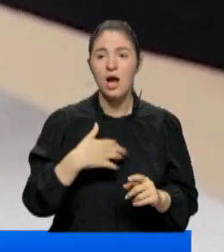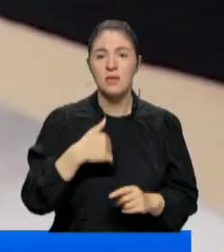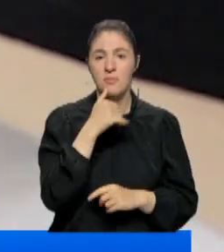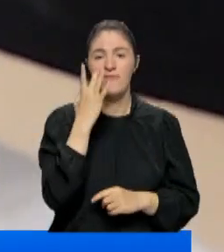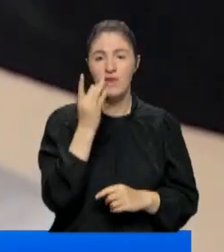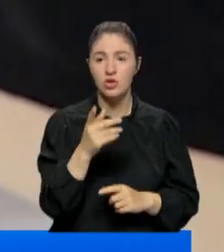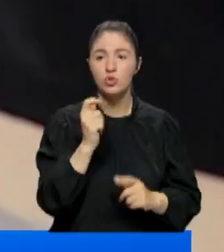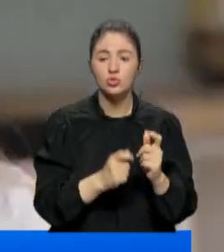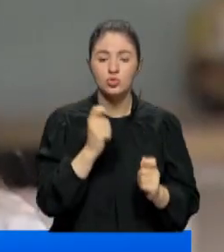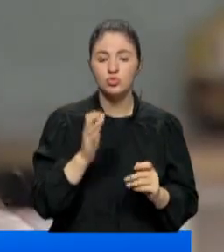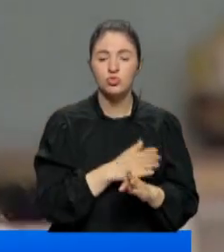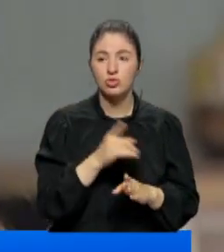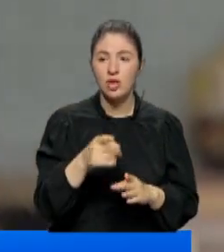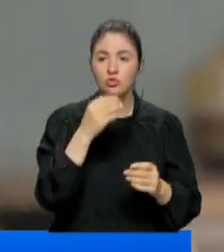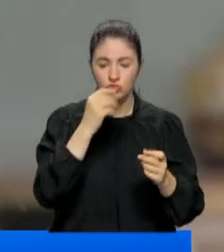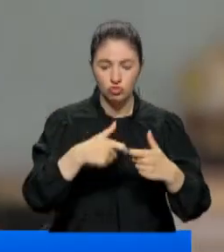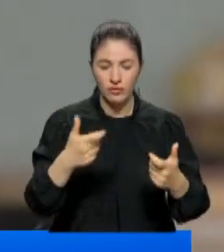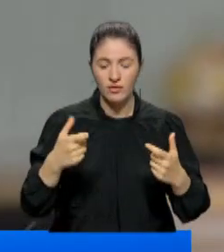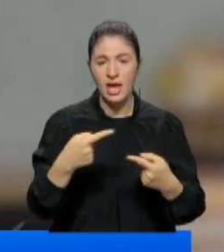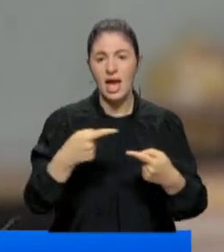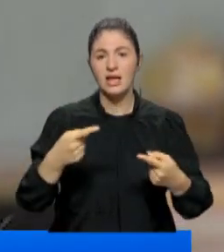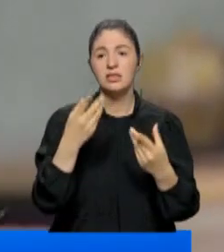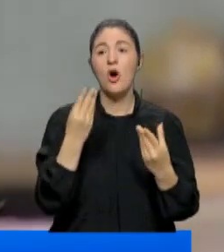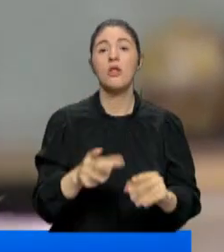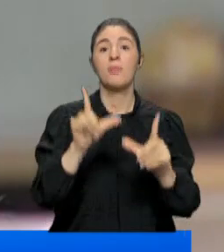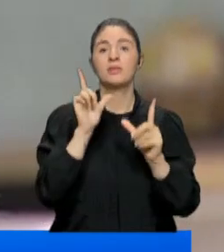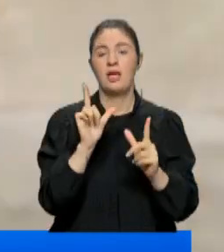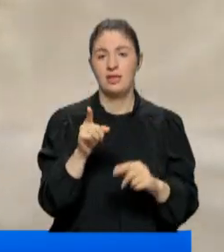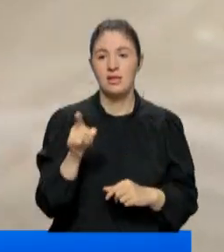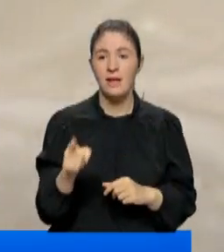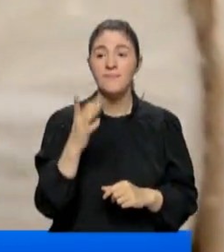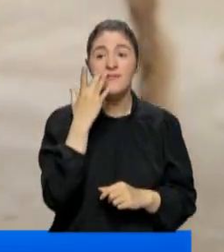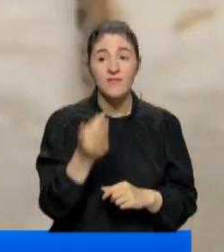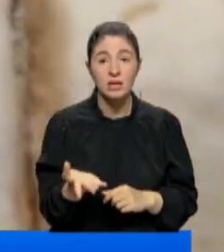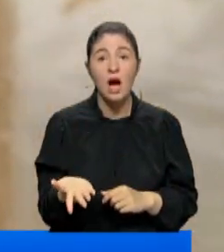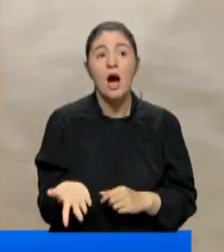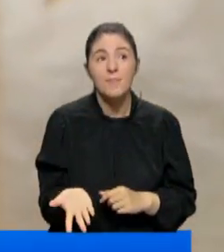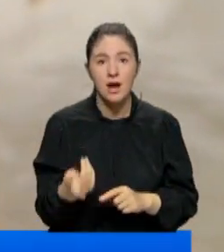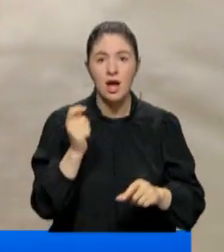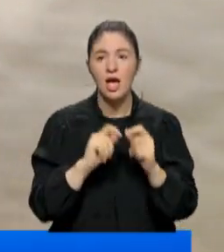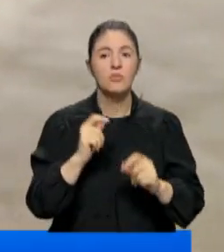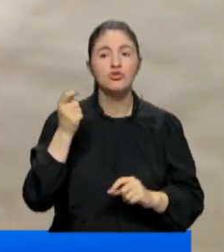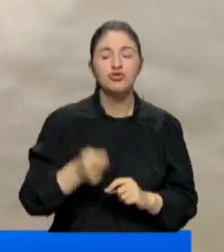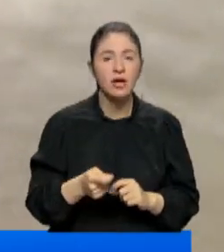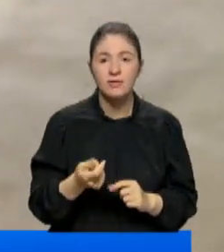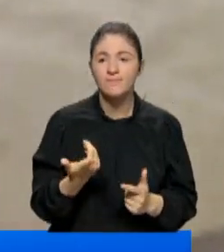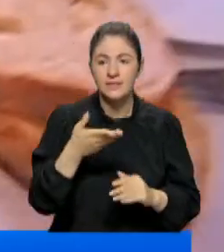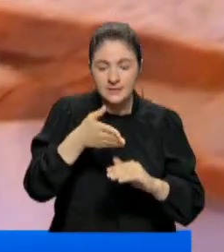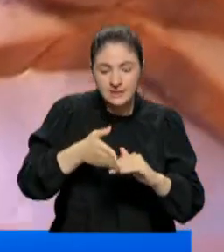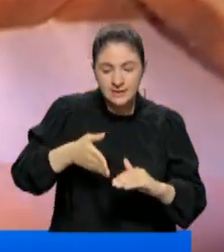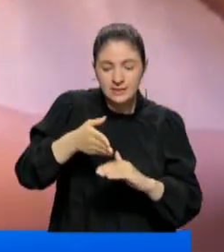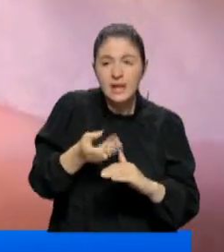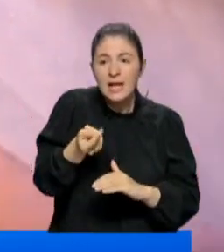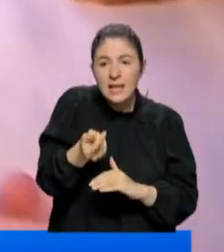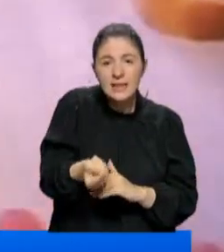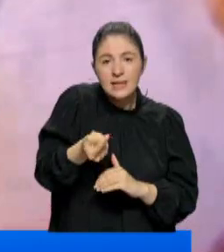farkında süt ve süt ürünlerinin sofralardan eksiltilmemesi gerektiğinin farkında ama ekonomik şartlar dilim dilim